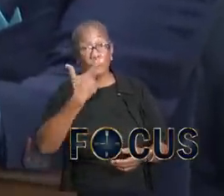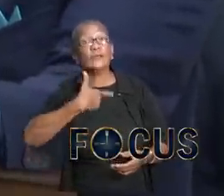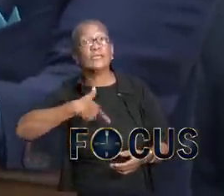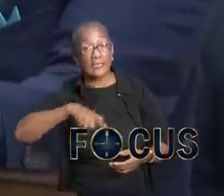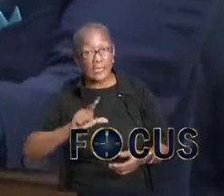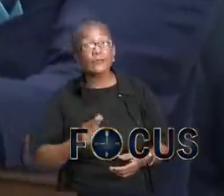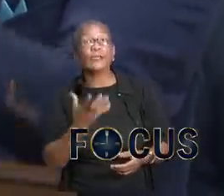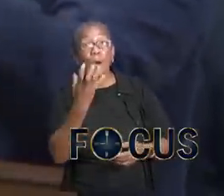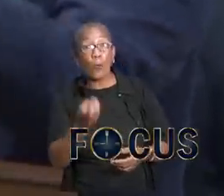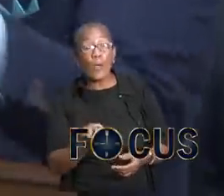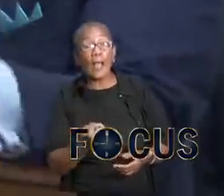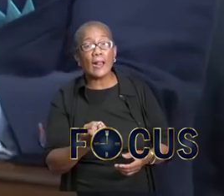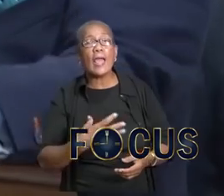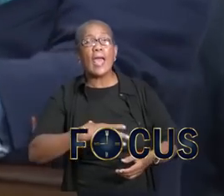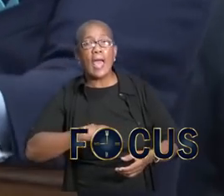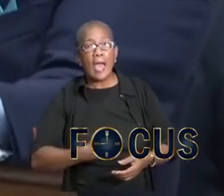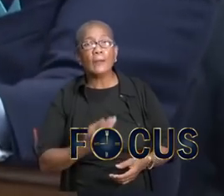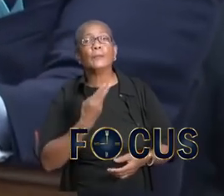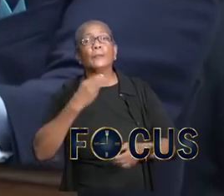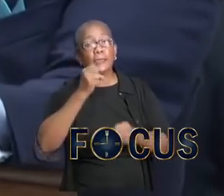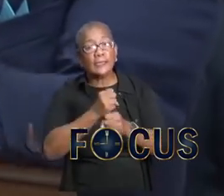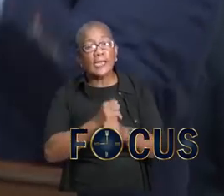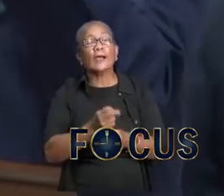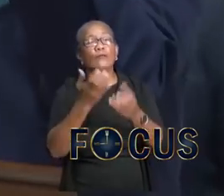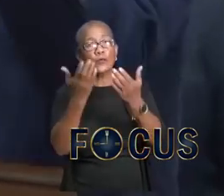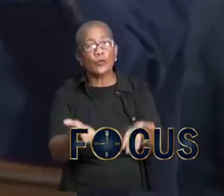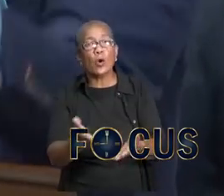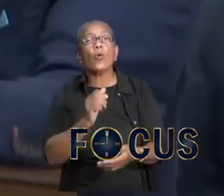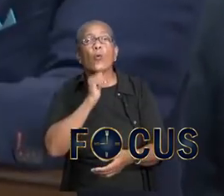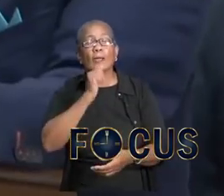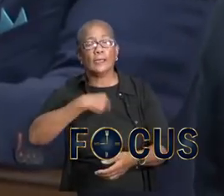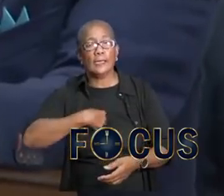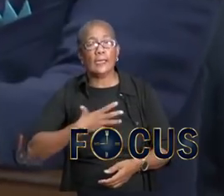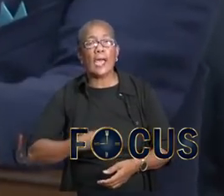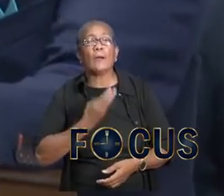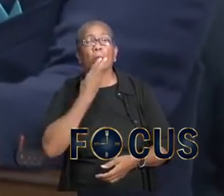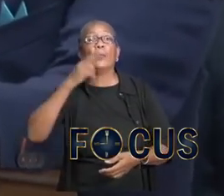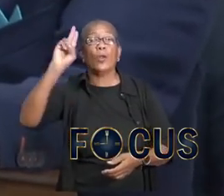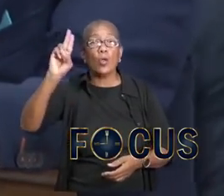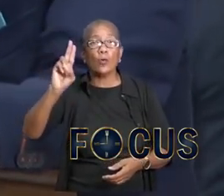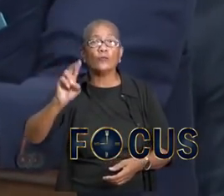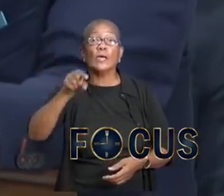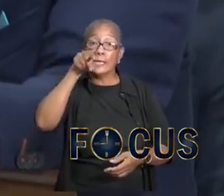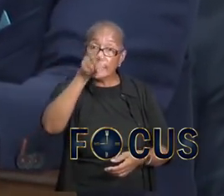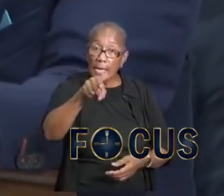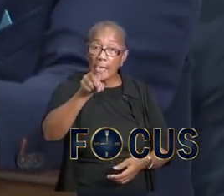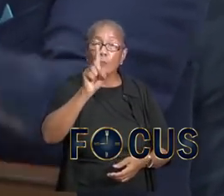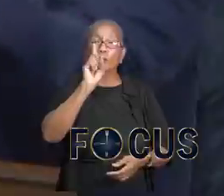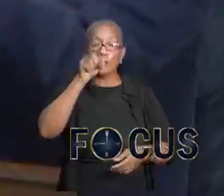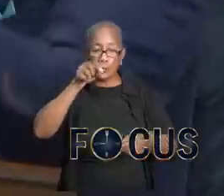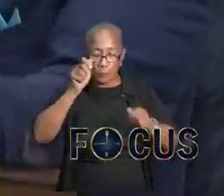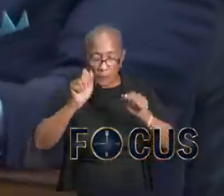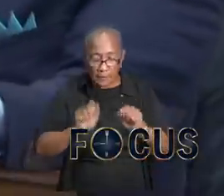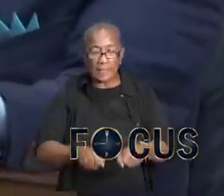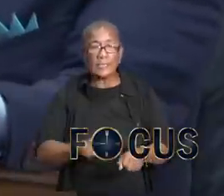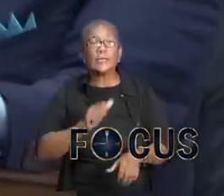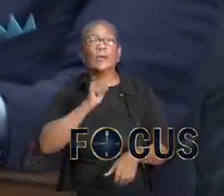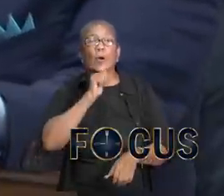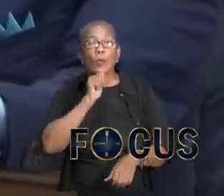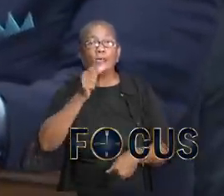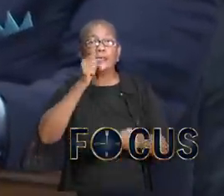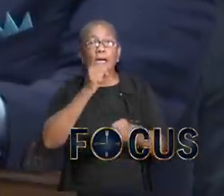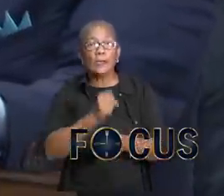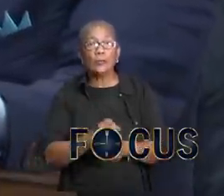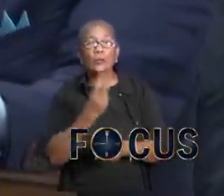van Suriname heb ik wel voor jou gerealiseerd wat ik beloofd had. Aan u om te beslissen wat u gaat doen op